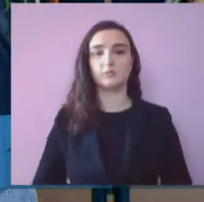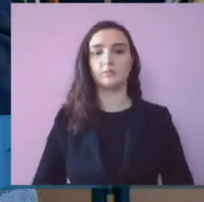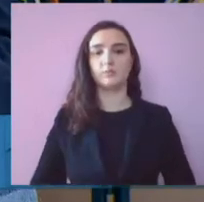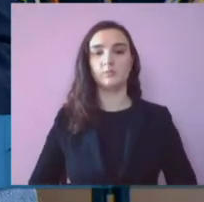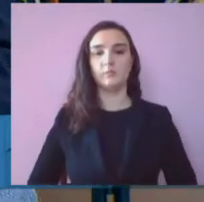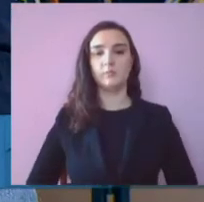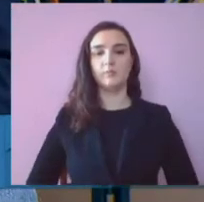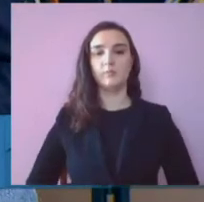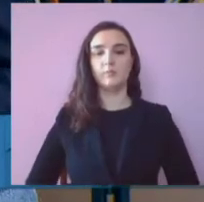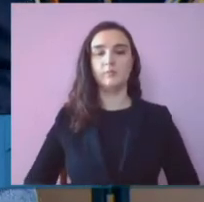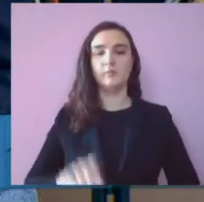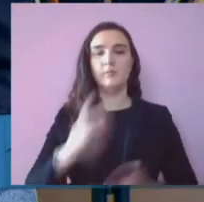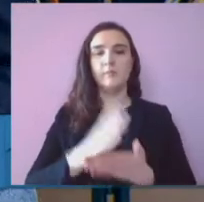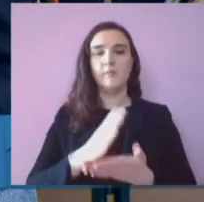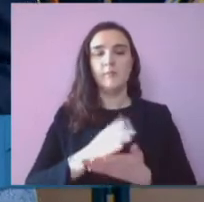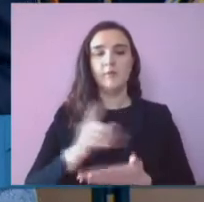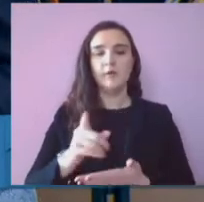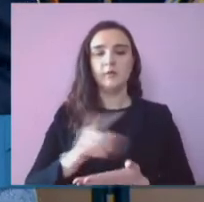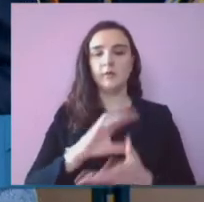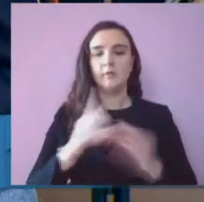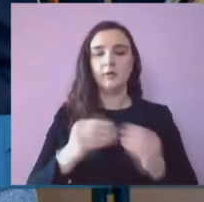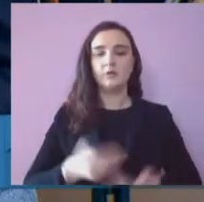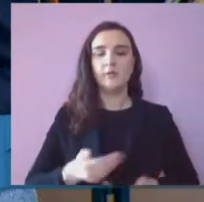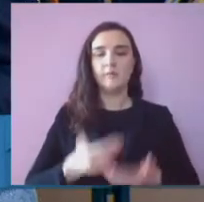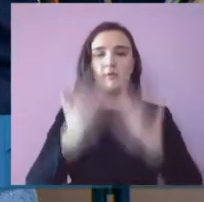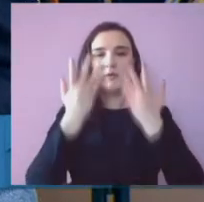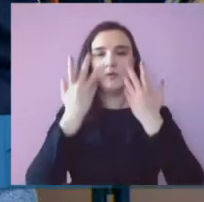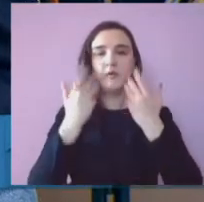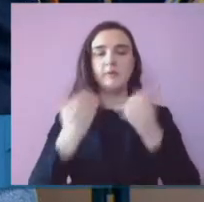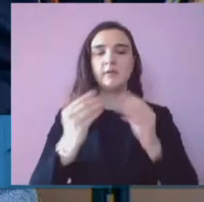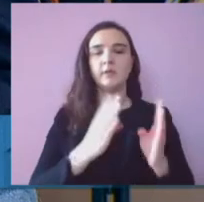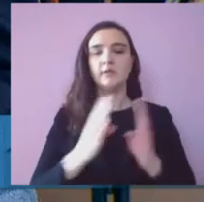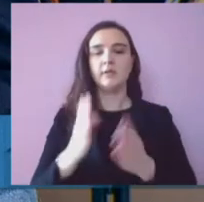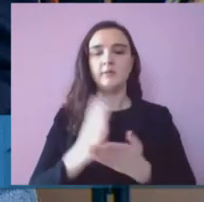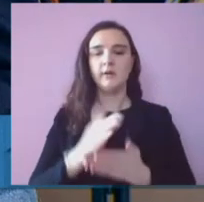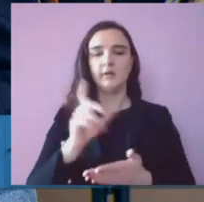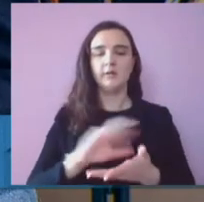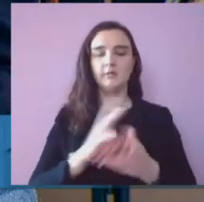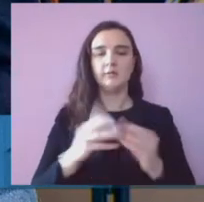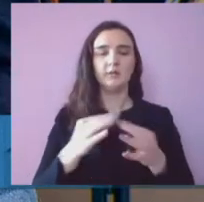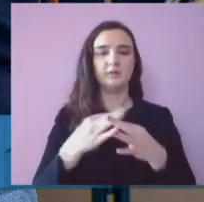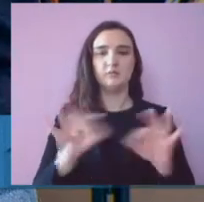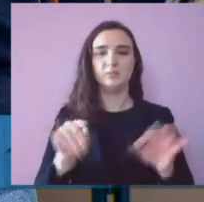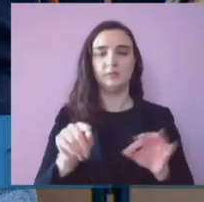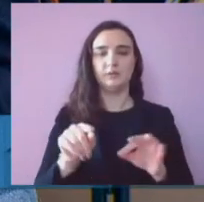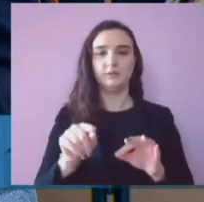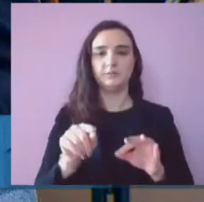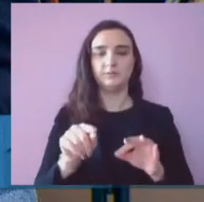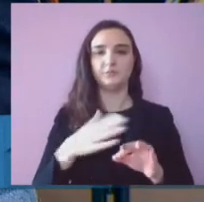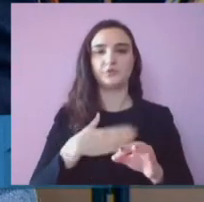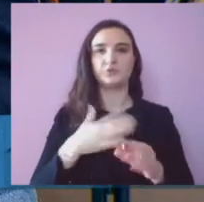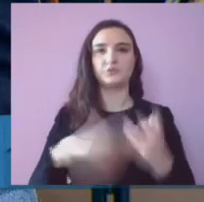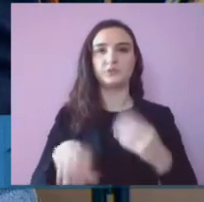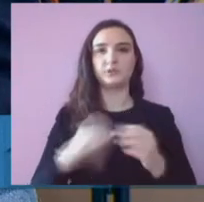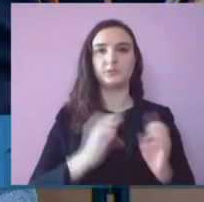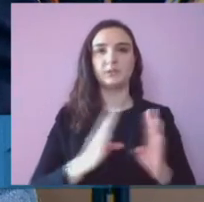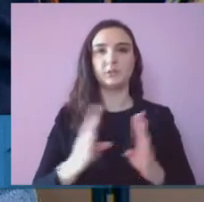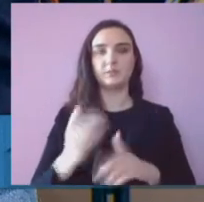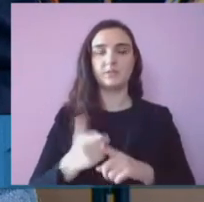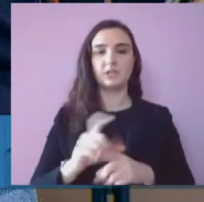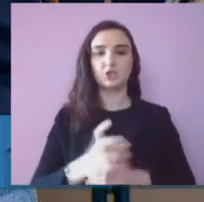აქვს უზრუნველყოფილი ცხოვრება, მისი ქმედებები არის აბსოლუტურად თავისუფალი. ჩვენი ქმედებები ძალიან